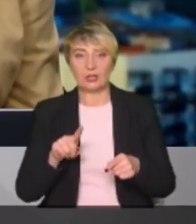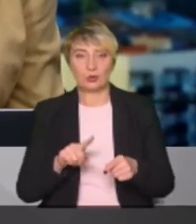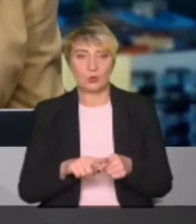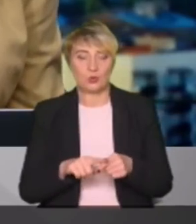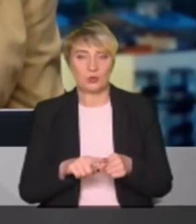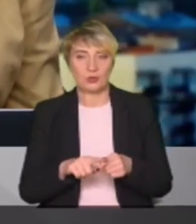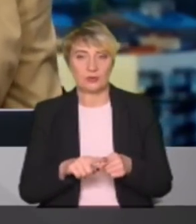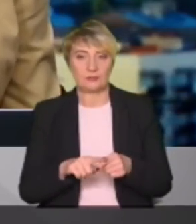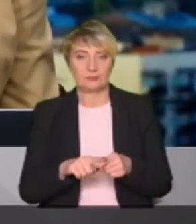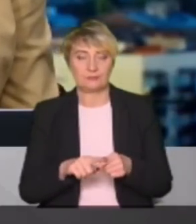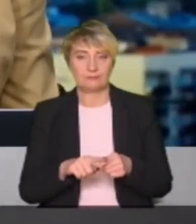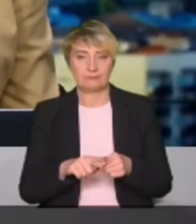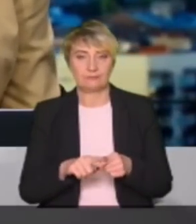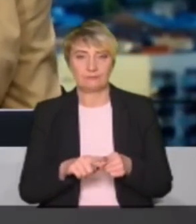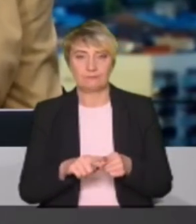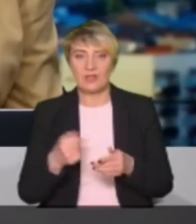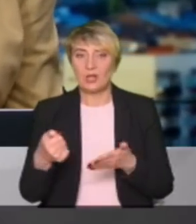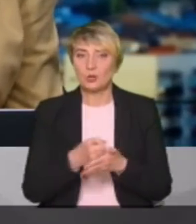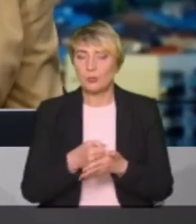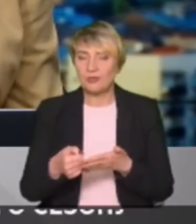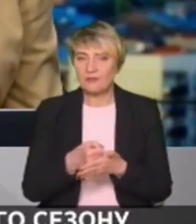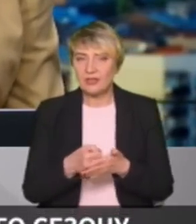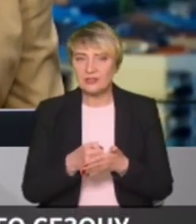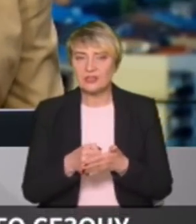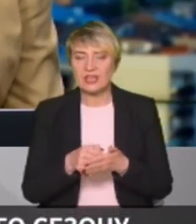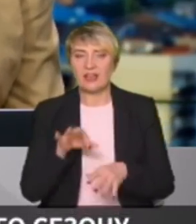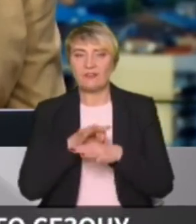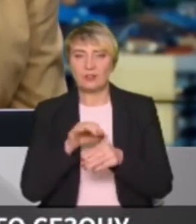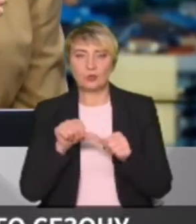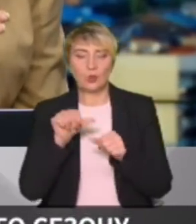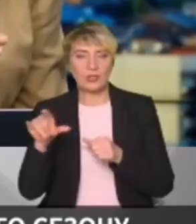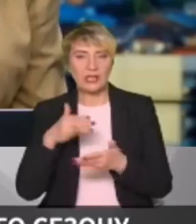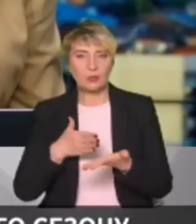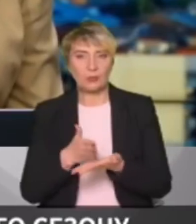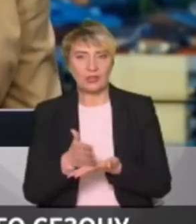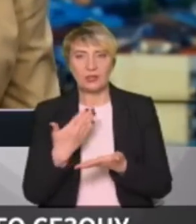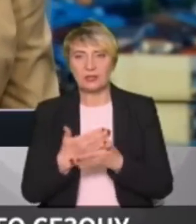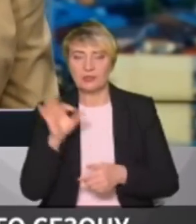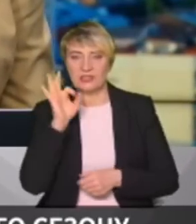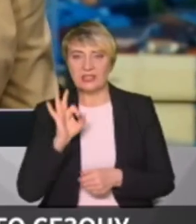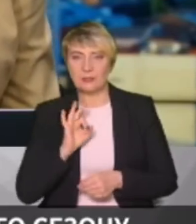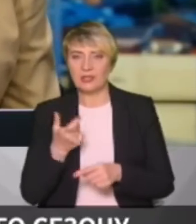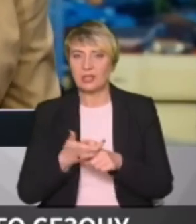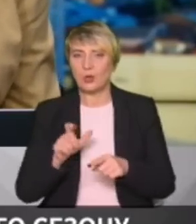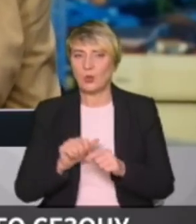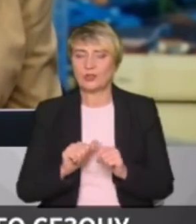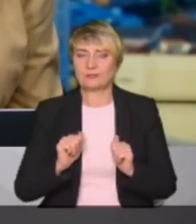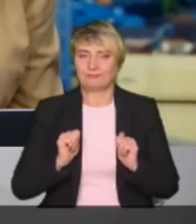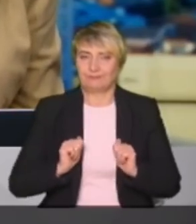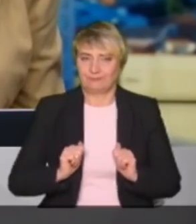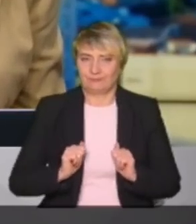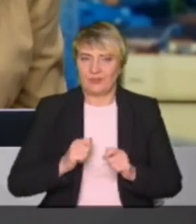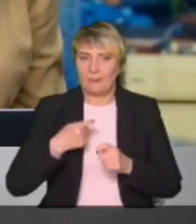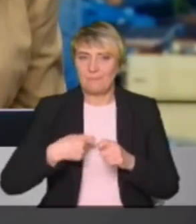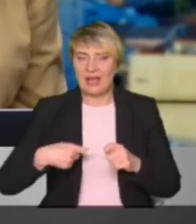бы выбиваются и ведут какую-то свою отдельную политику? Допустим, вот Германия очень медлит, там Франция, знаете,